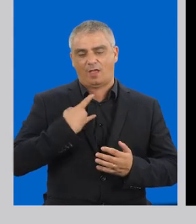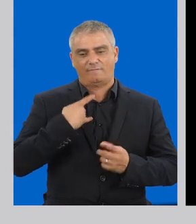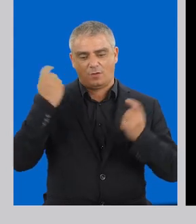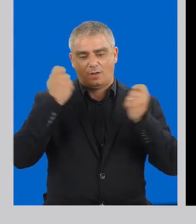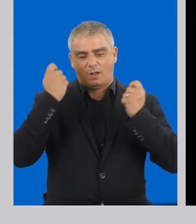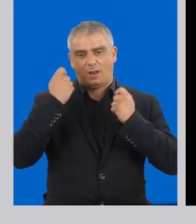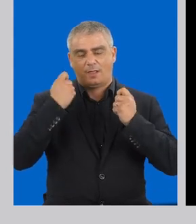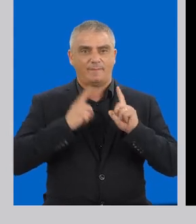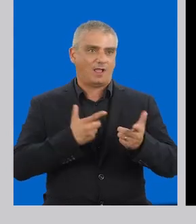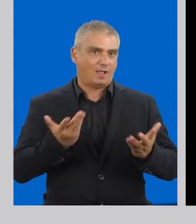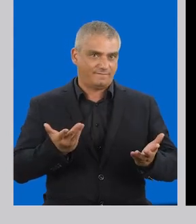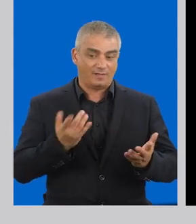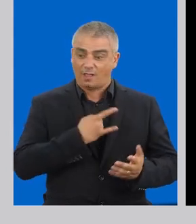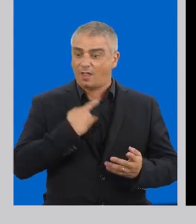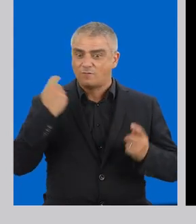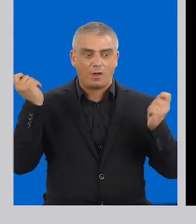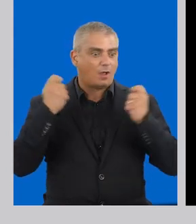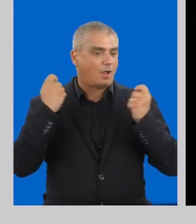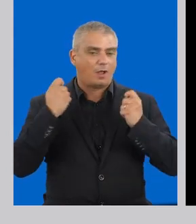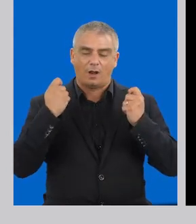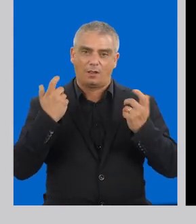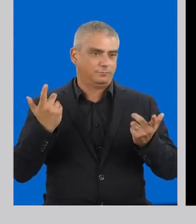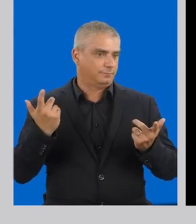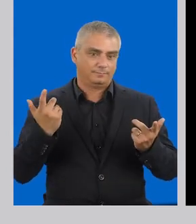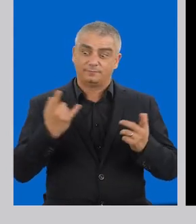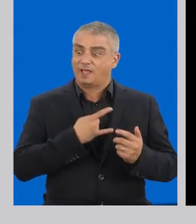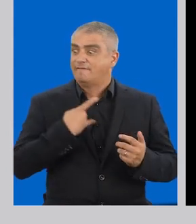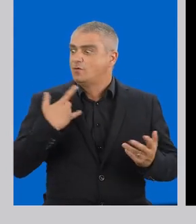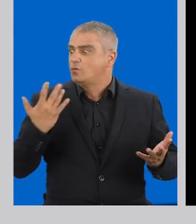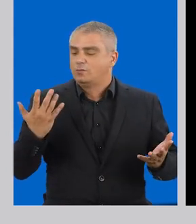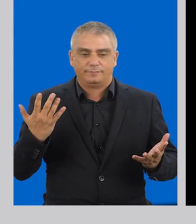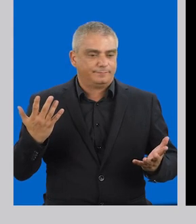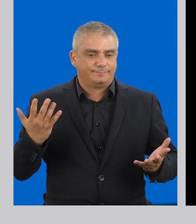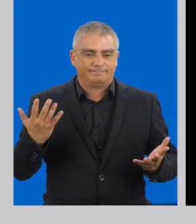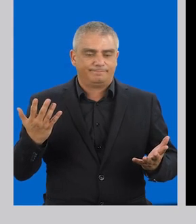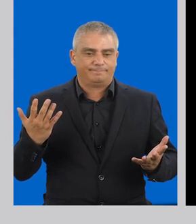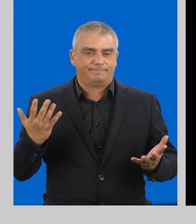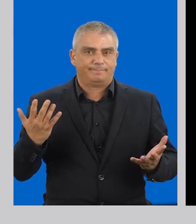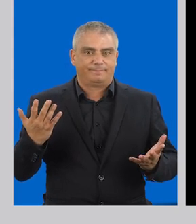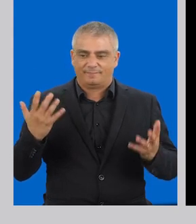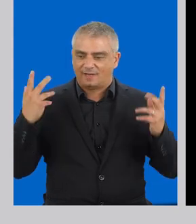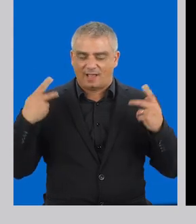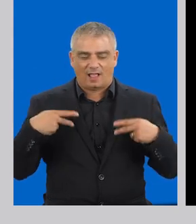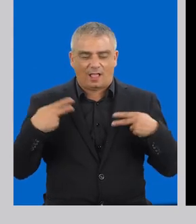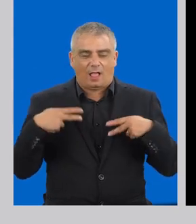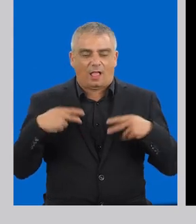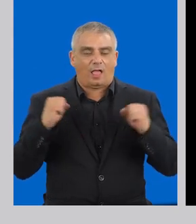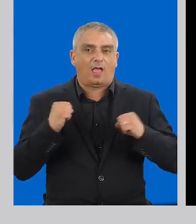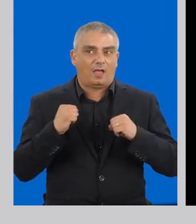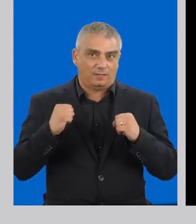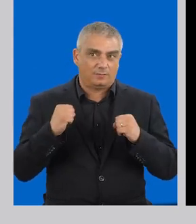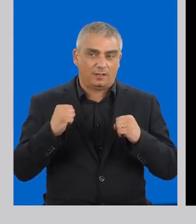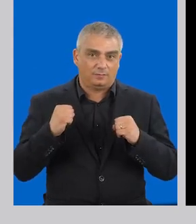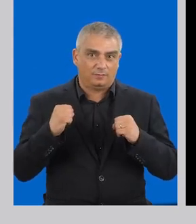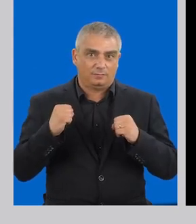שחוו הלם קרב חוו הלם א א חוו התקפי חרדה